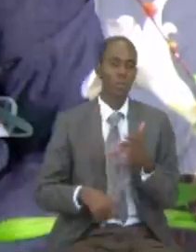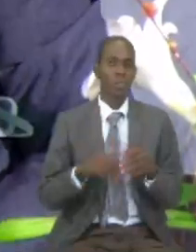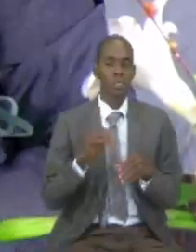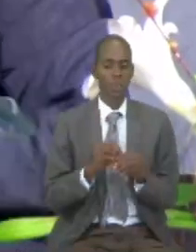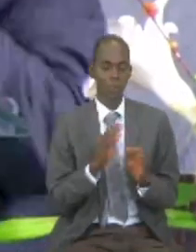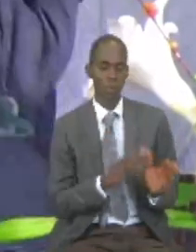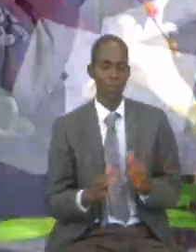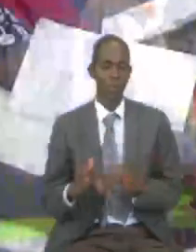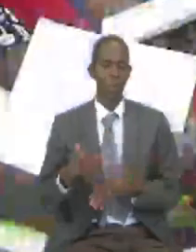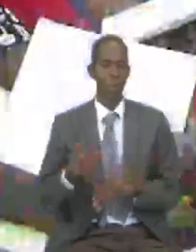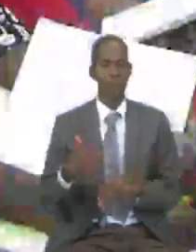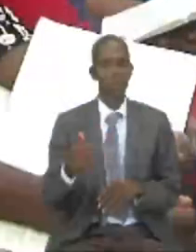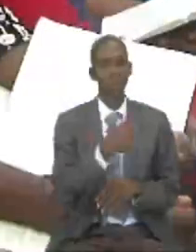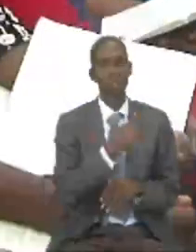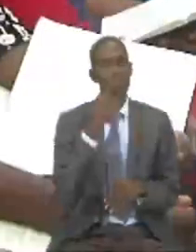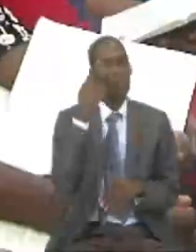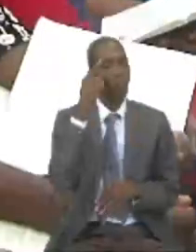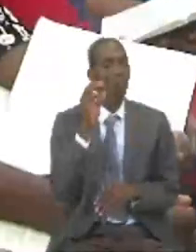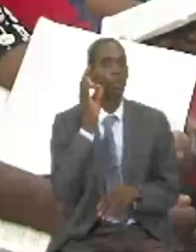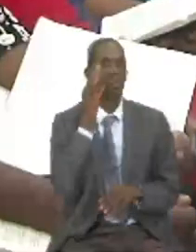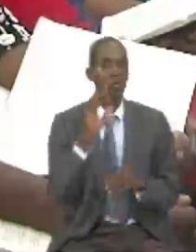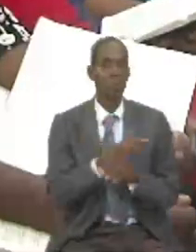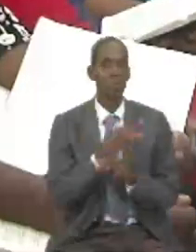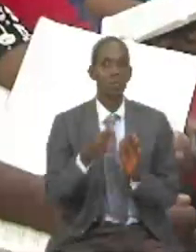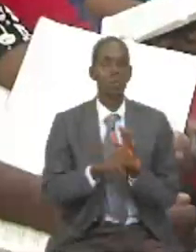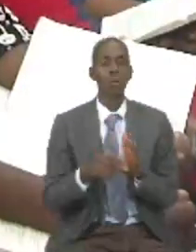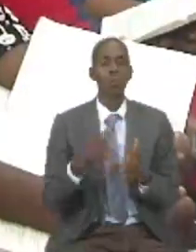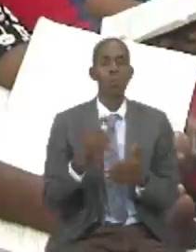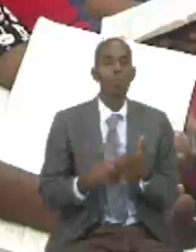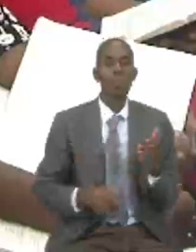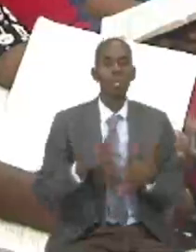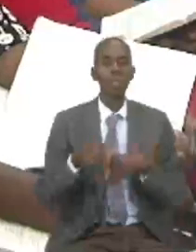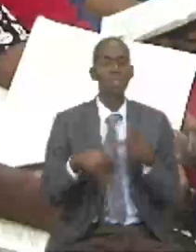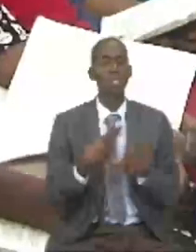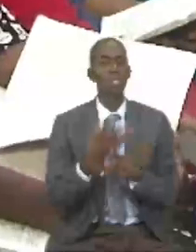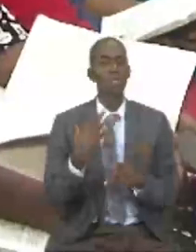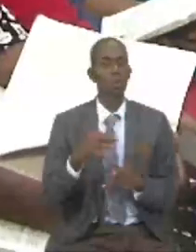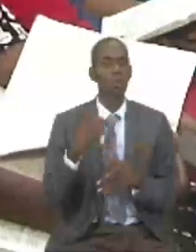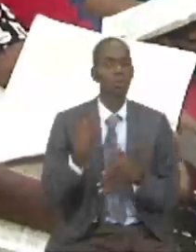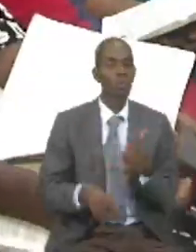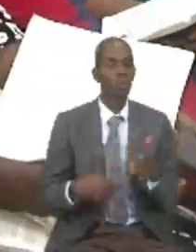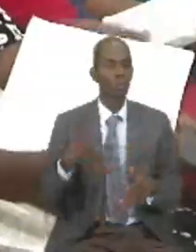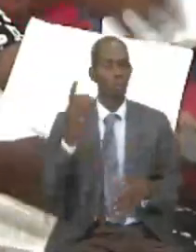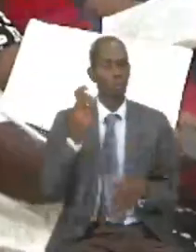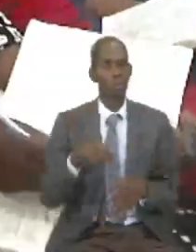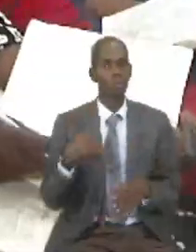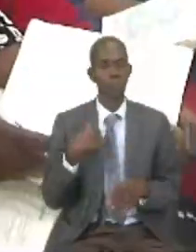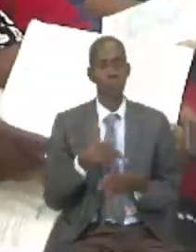nous préparant pour la fécondité. Quel prix payons-nous? Numéro un,